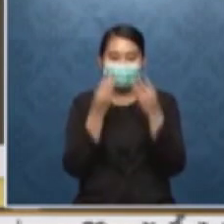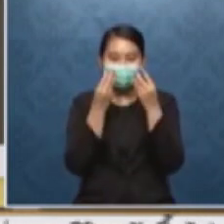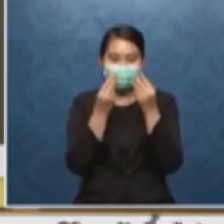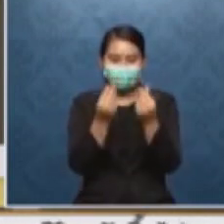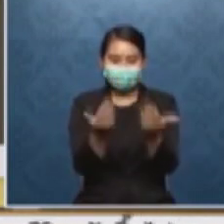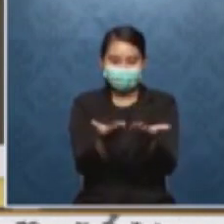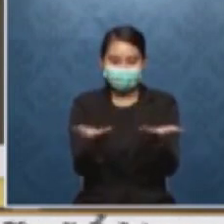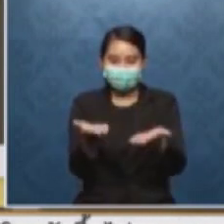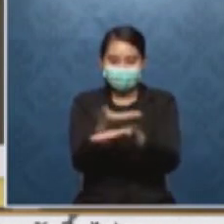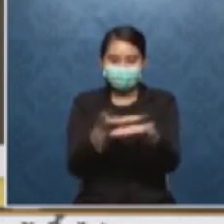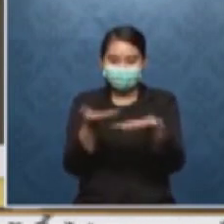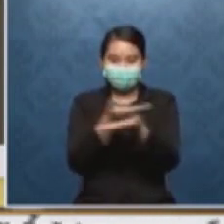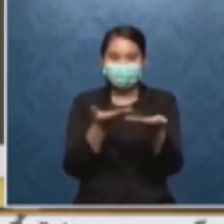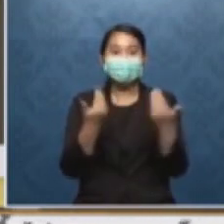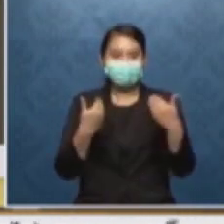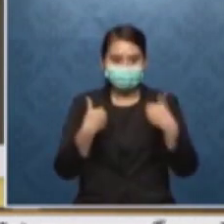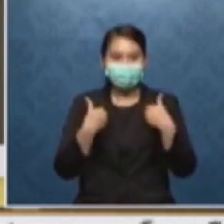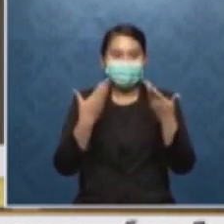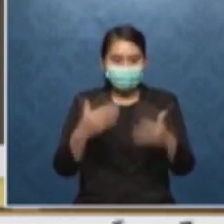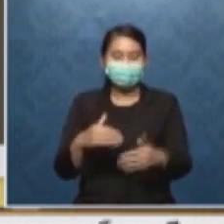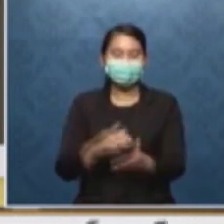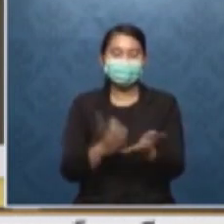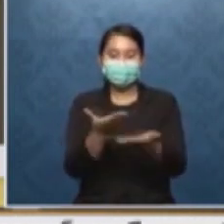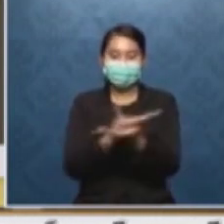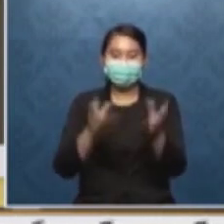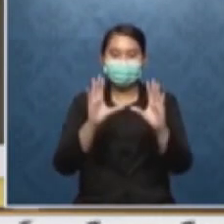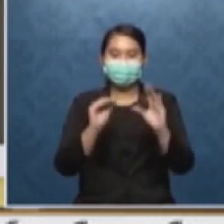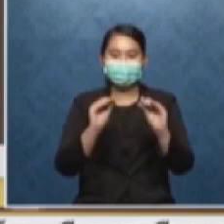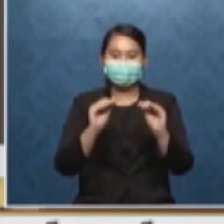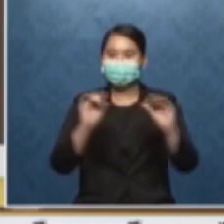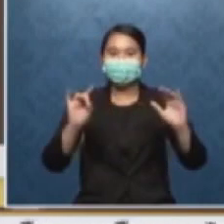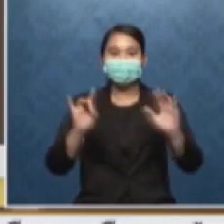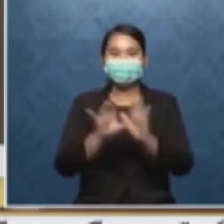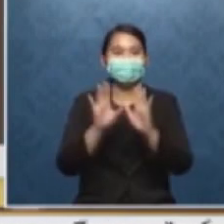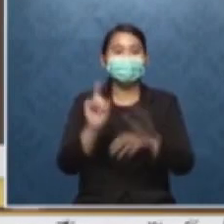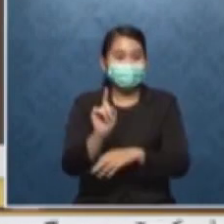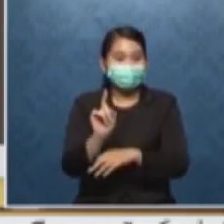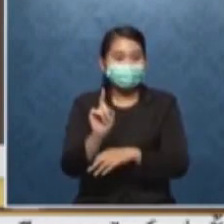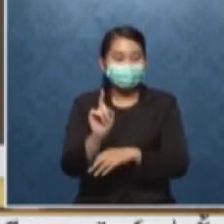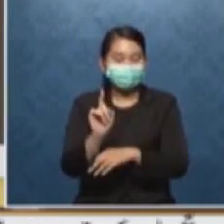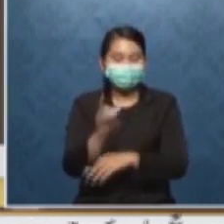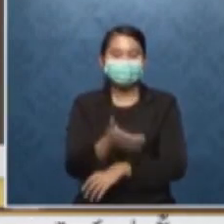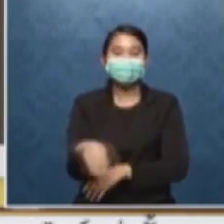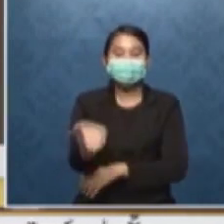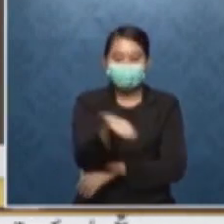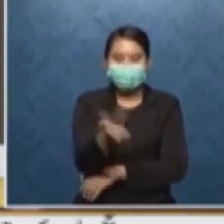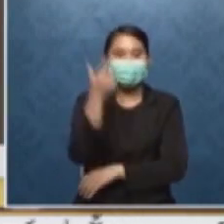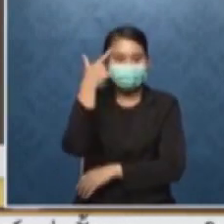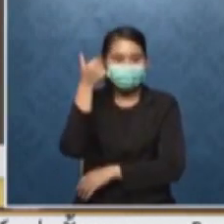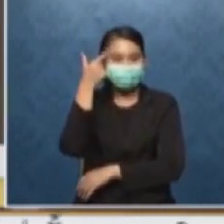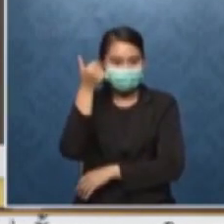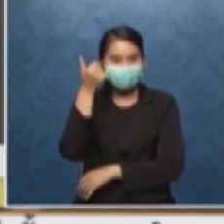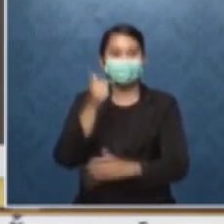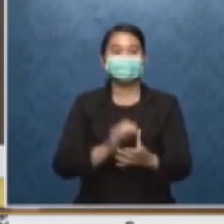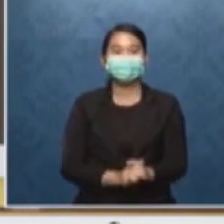มายครับที่พูดกันในสภาแห่งนี้แต่ผลสุดท้ายตกไปถึงพี่น้องประชาชนอย่างไรพี่น้องประชาชนทราบดี